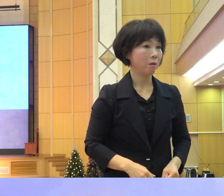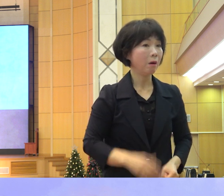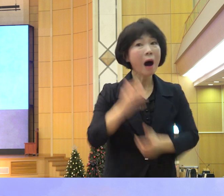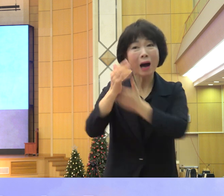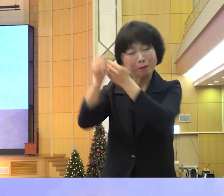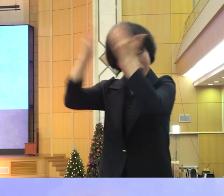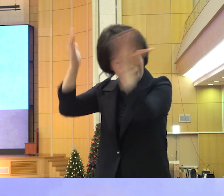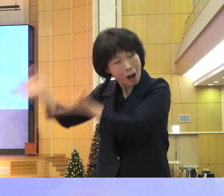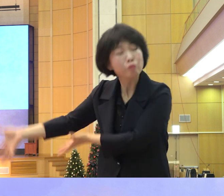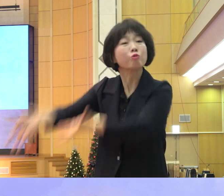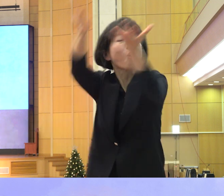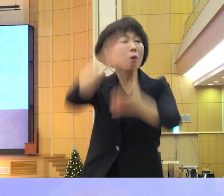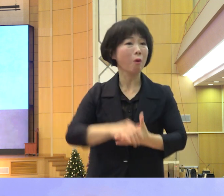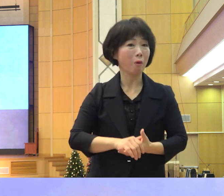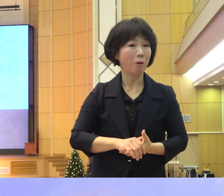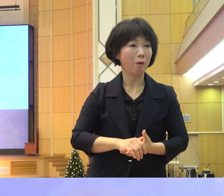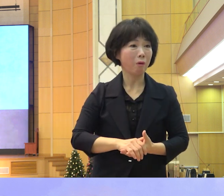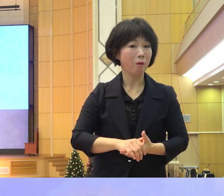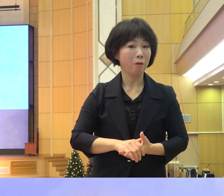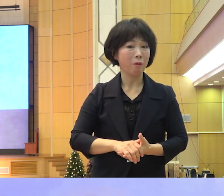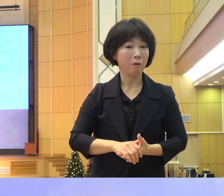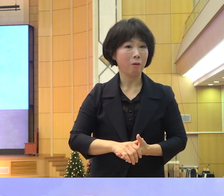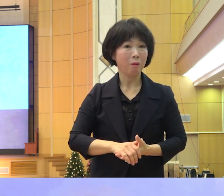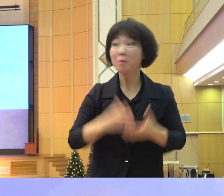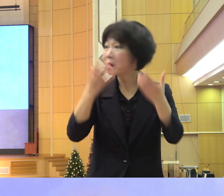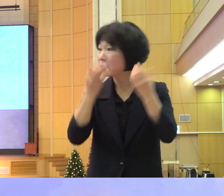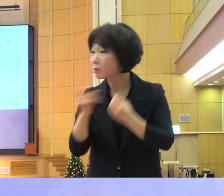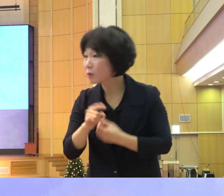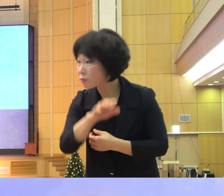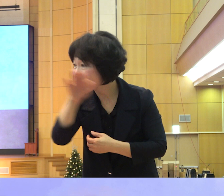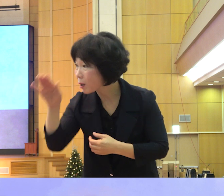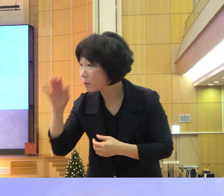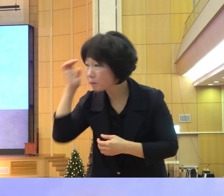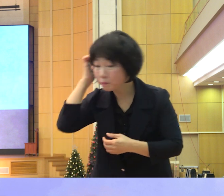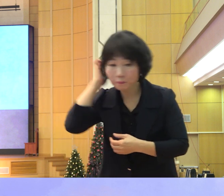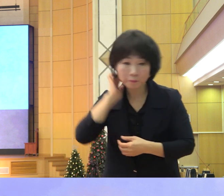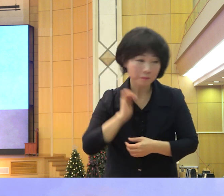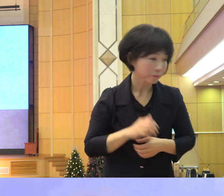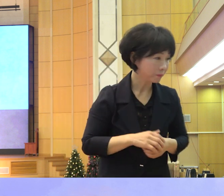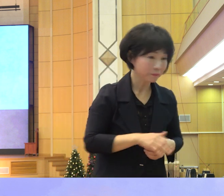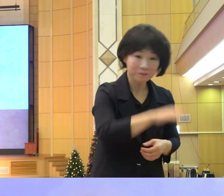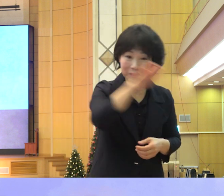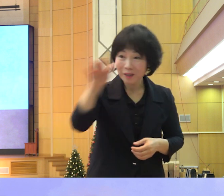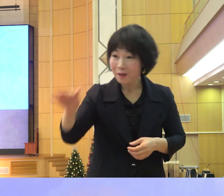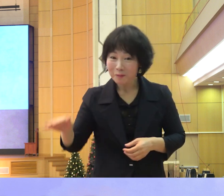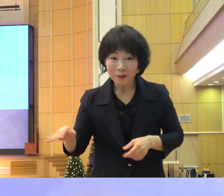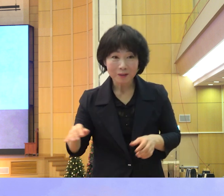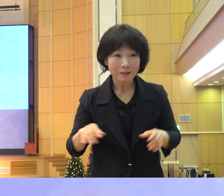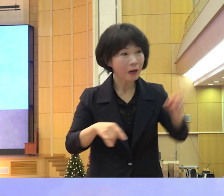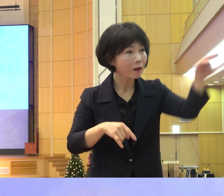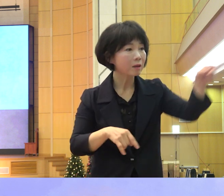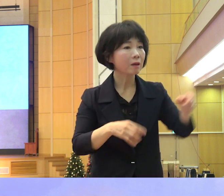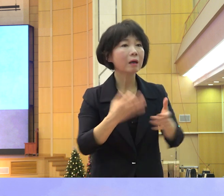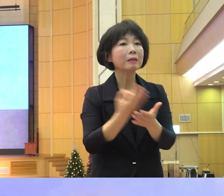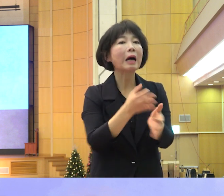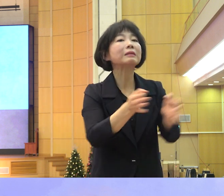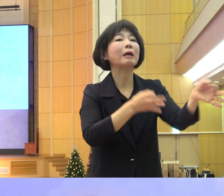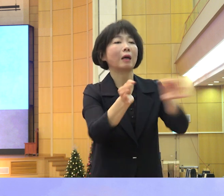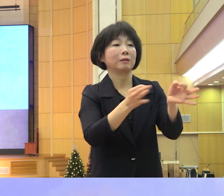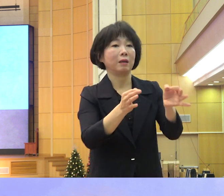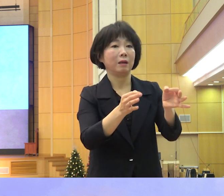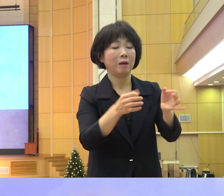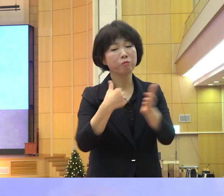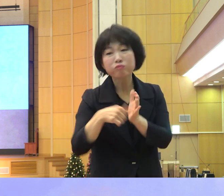못 알아 믿는데요. 여러분 생각해 보세요. 장사를 하든지 뭐 수입이 되고 뭐 남는 게 있어야 장사하는